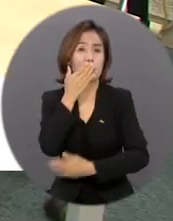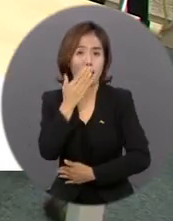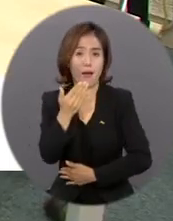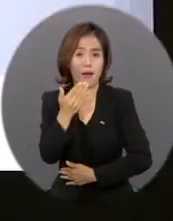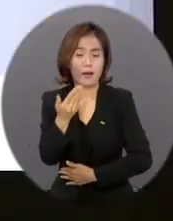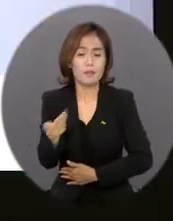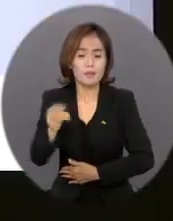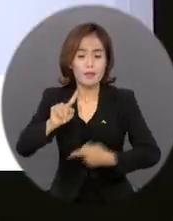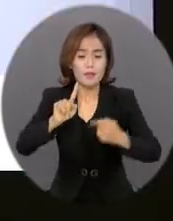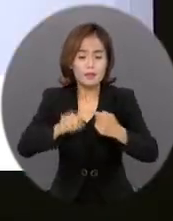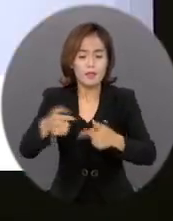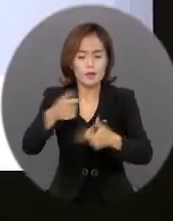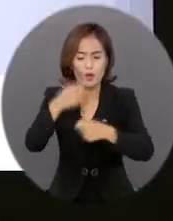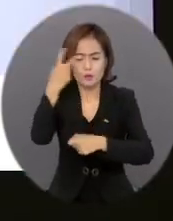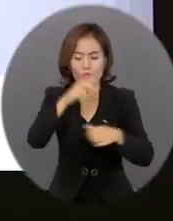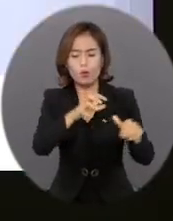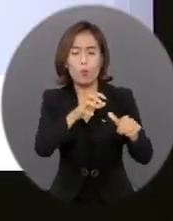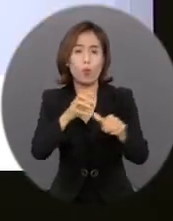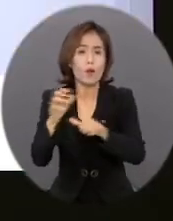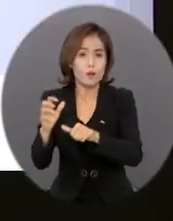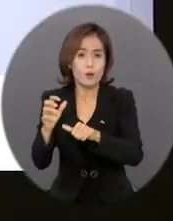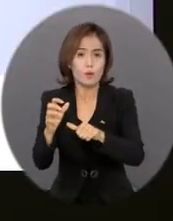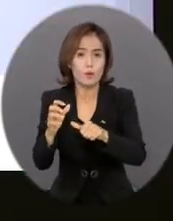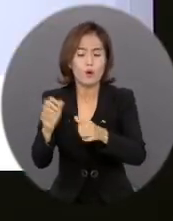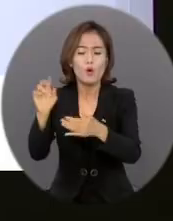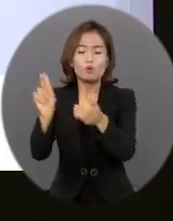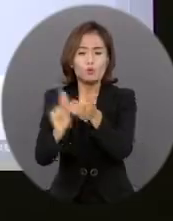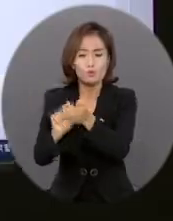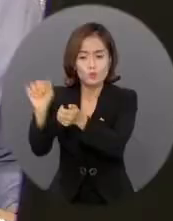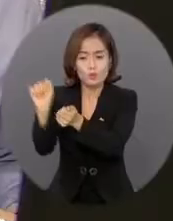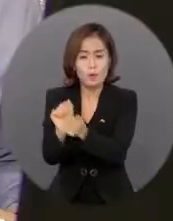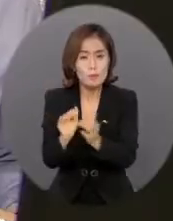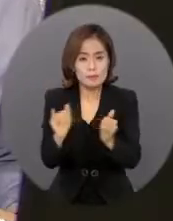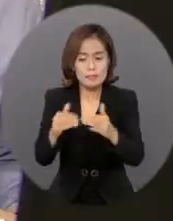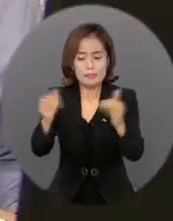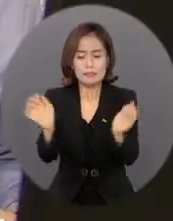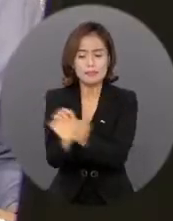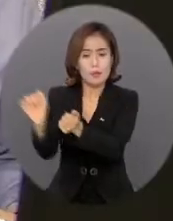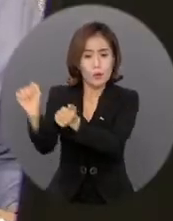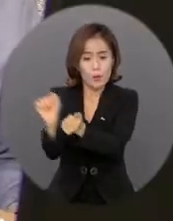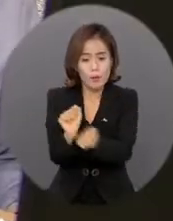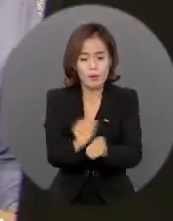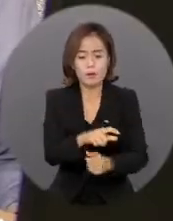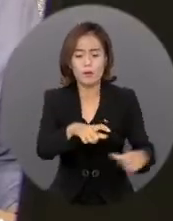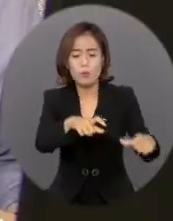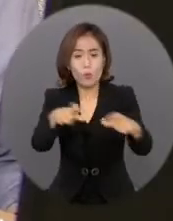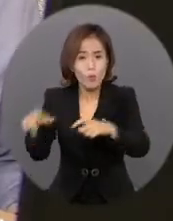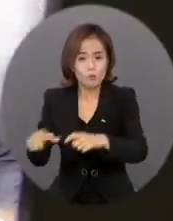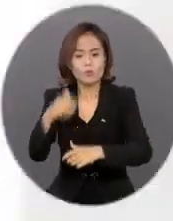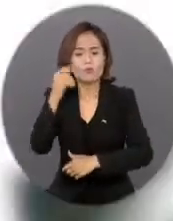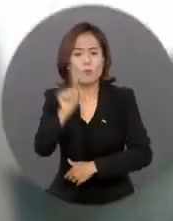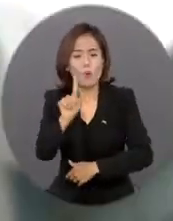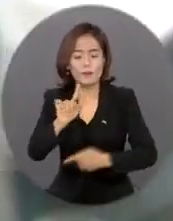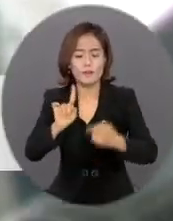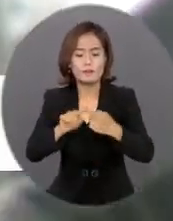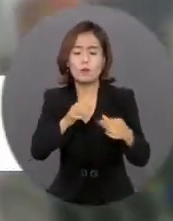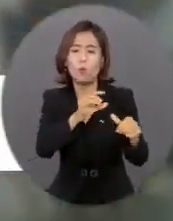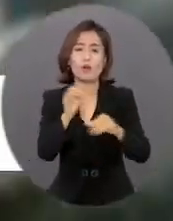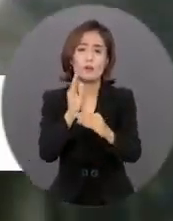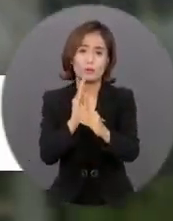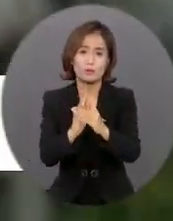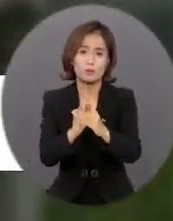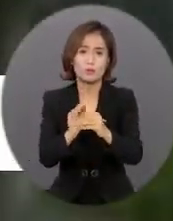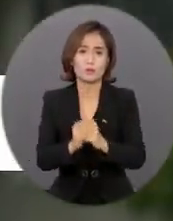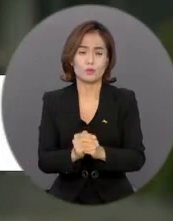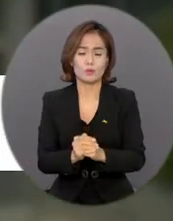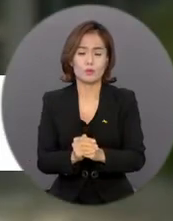있었는데 이젠 역학조사에 활용되며 숨은 감염자와 집단 감염지간 연결고리를 찾는 데 활용됩니다. 특히